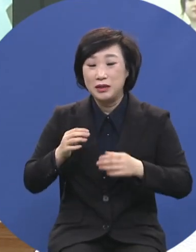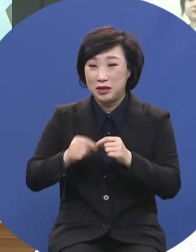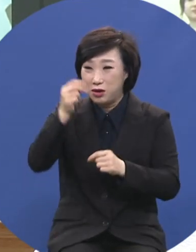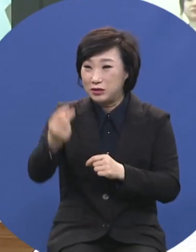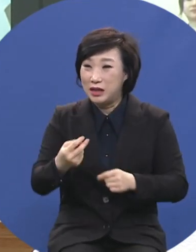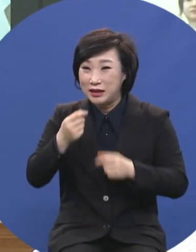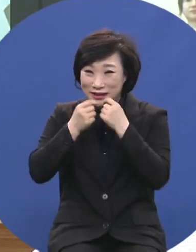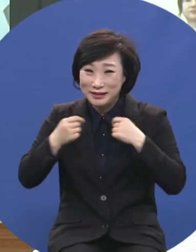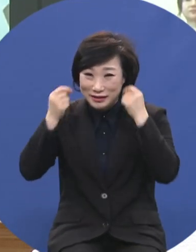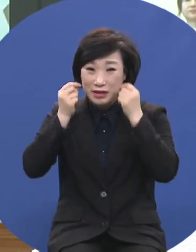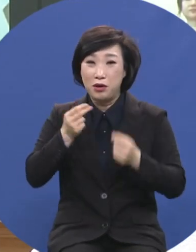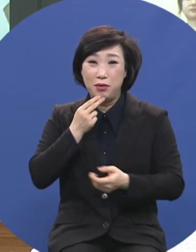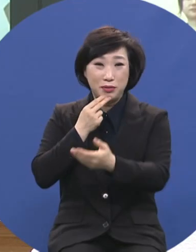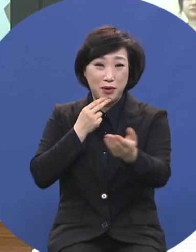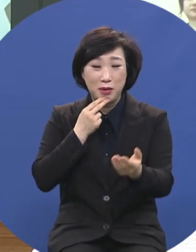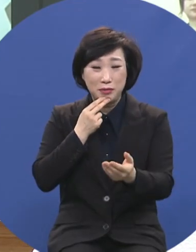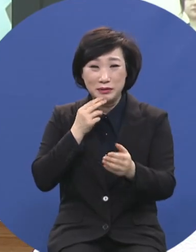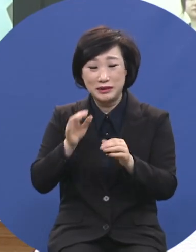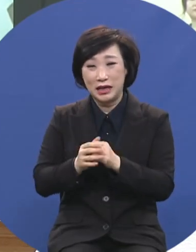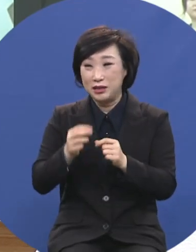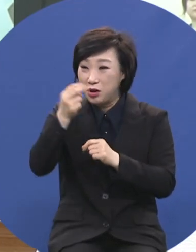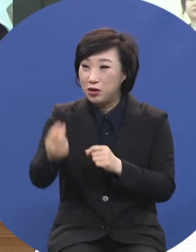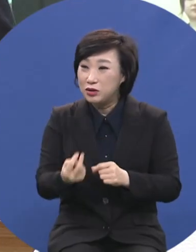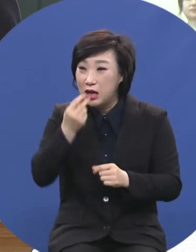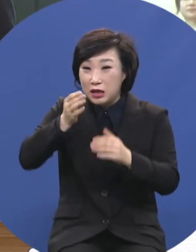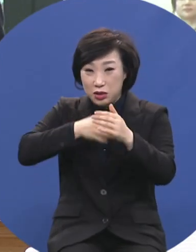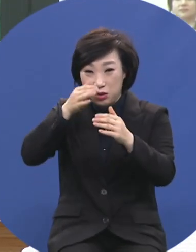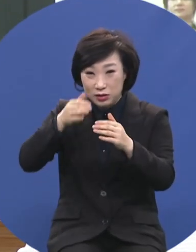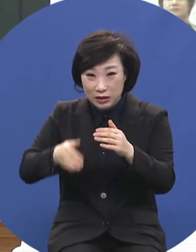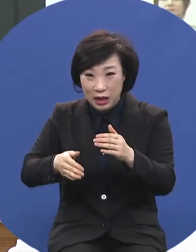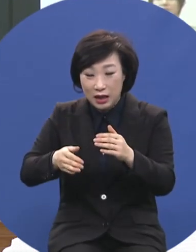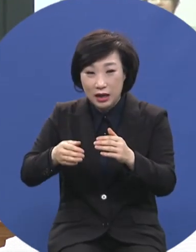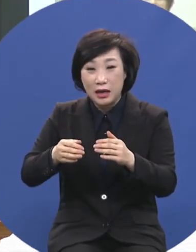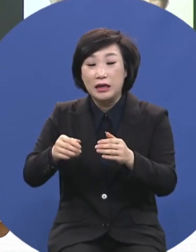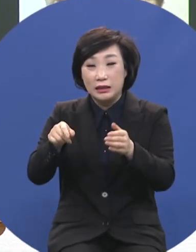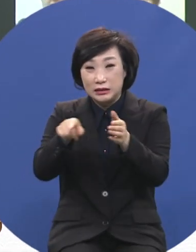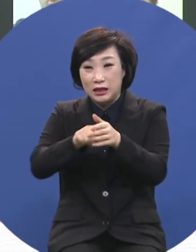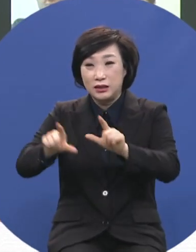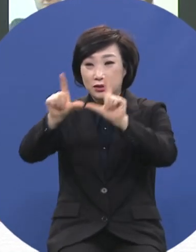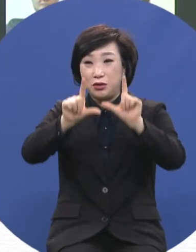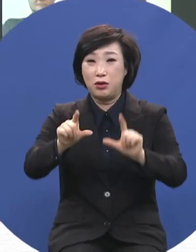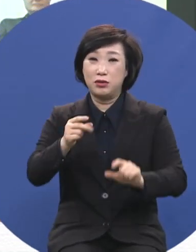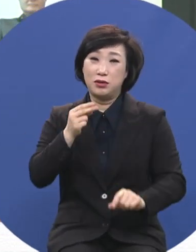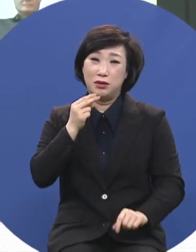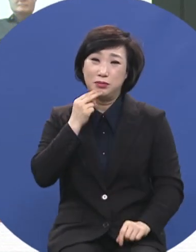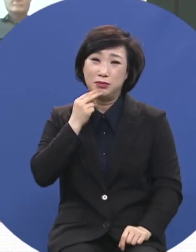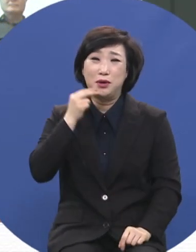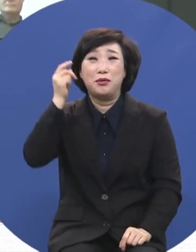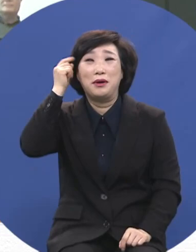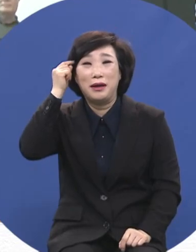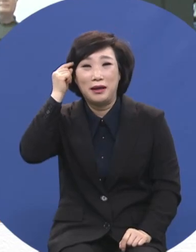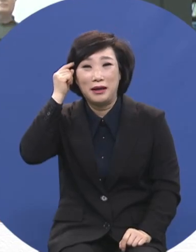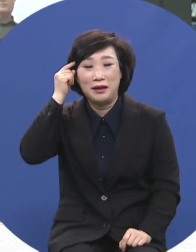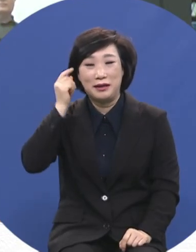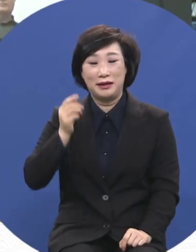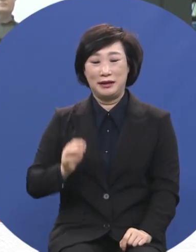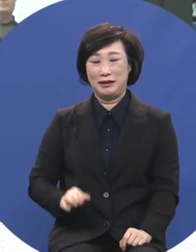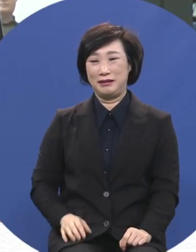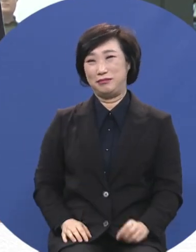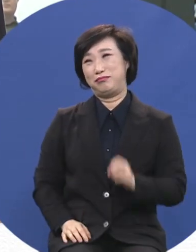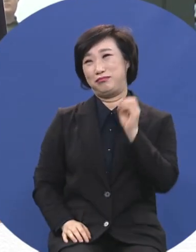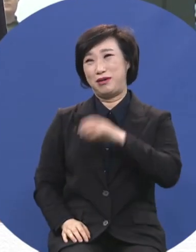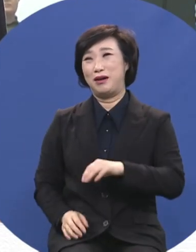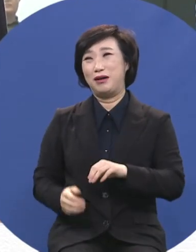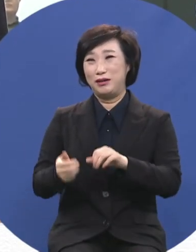없어. 영생에 대한 절대화하는 신앙생활이 없어. 왜 그러냐?